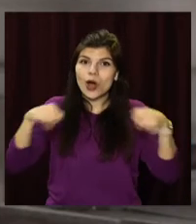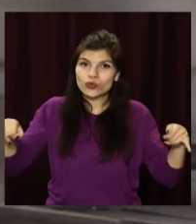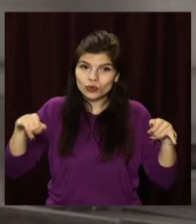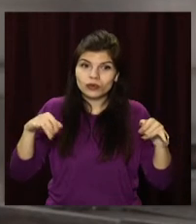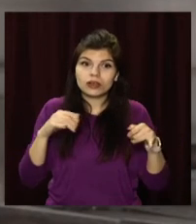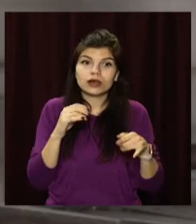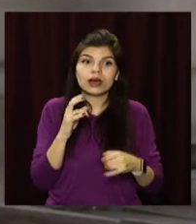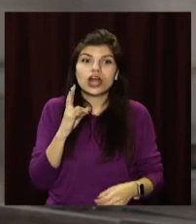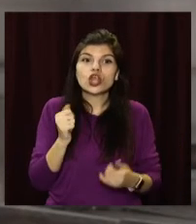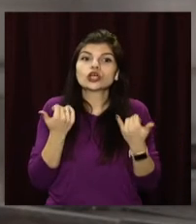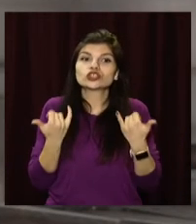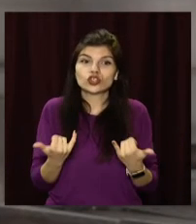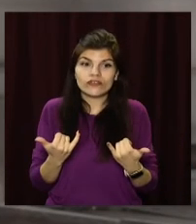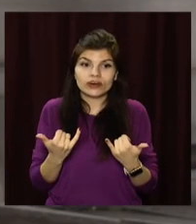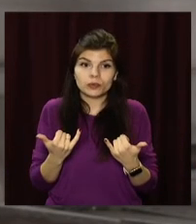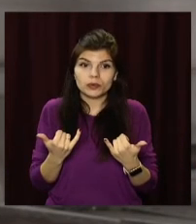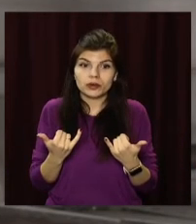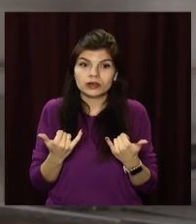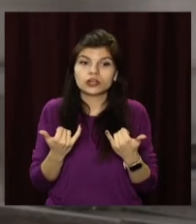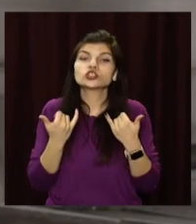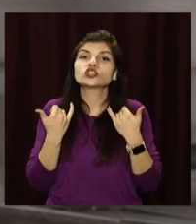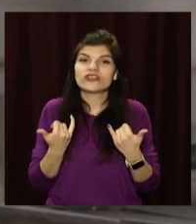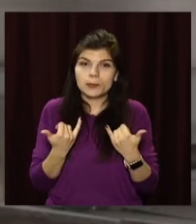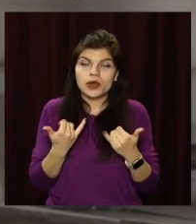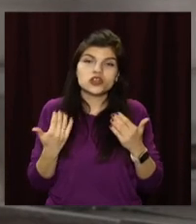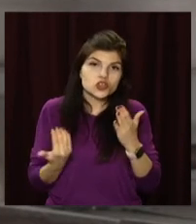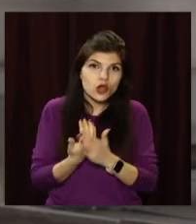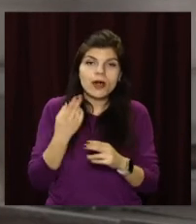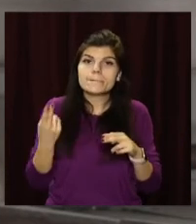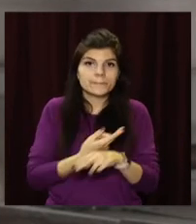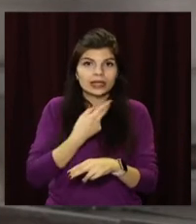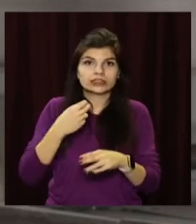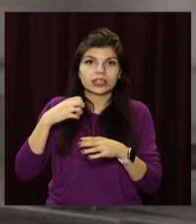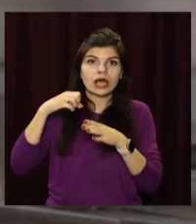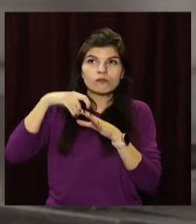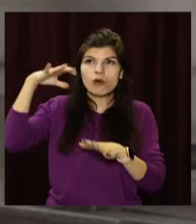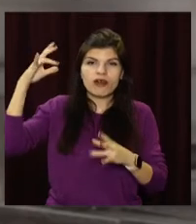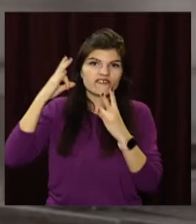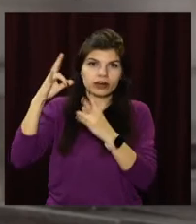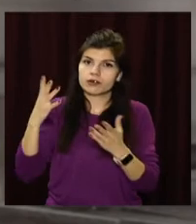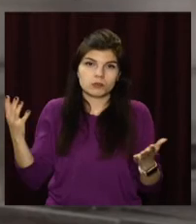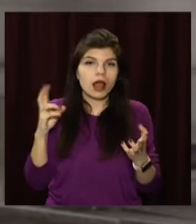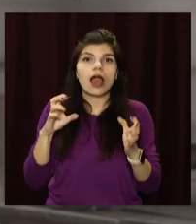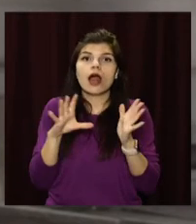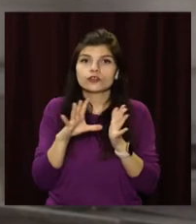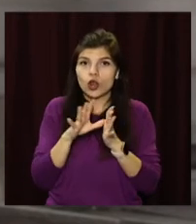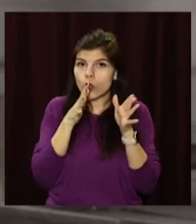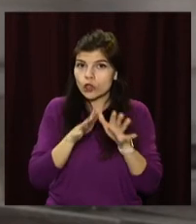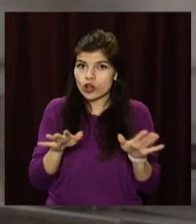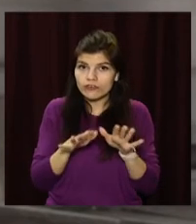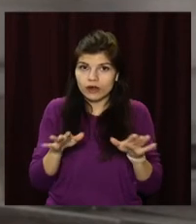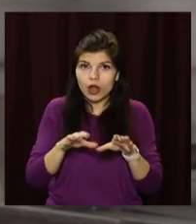на сучасні безвідходні печі з електричними